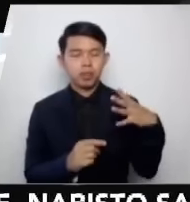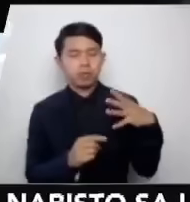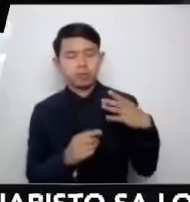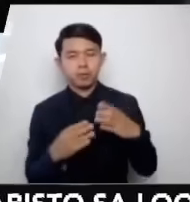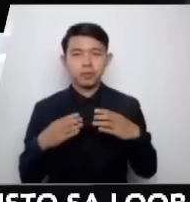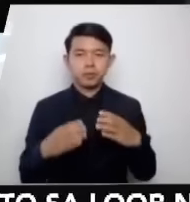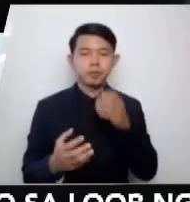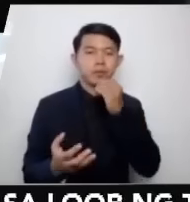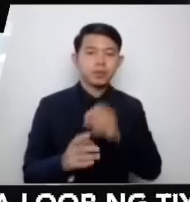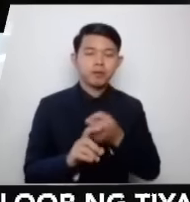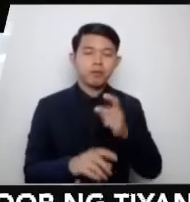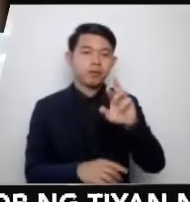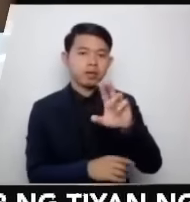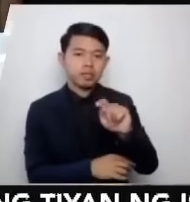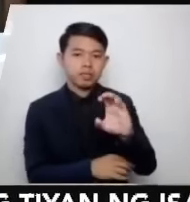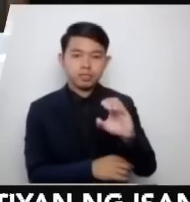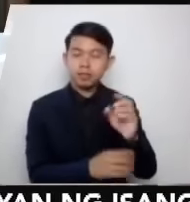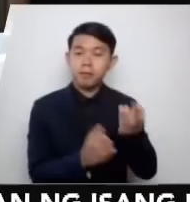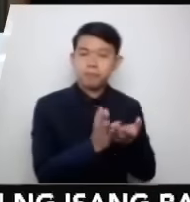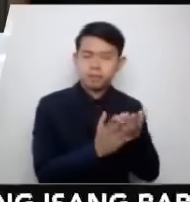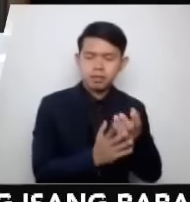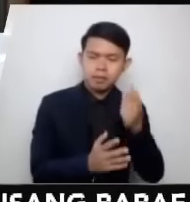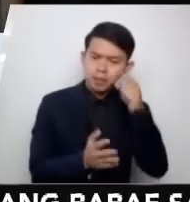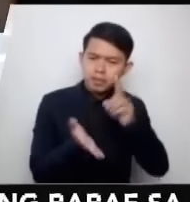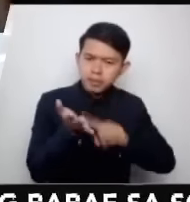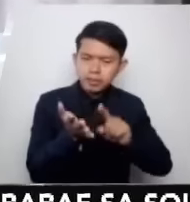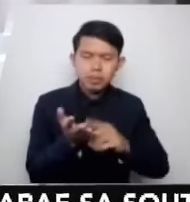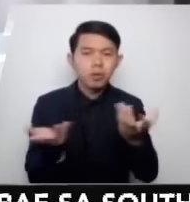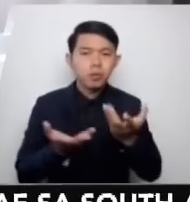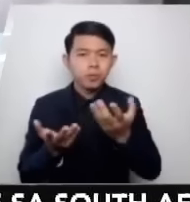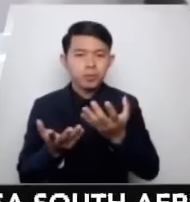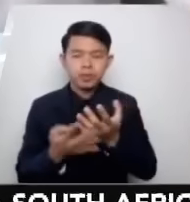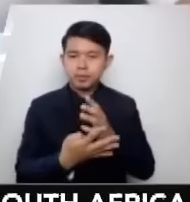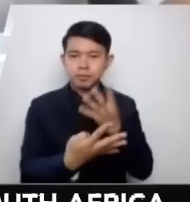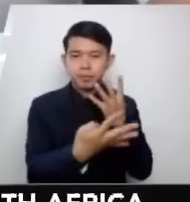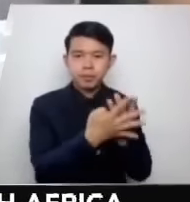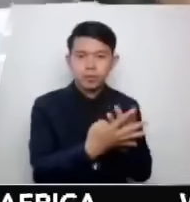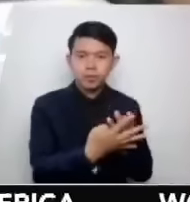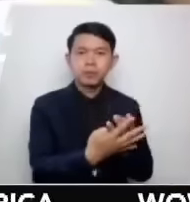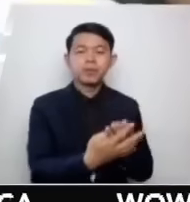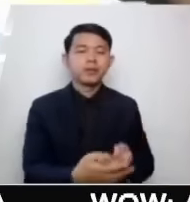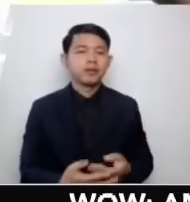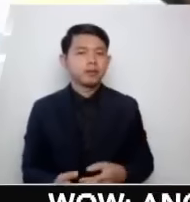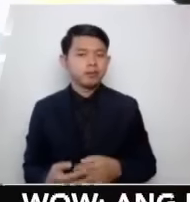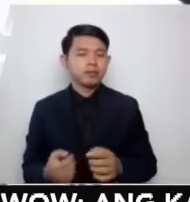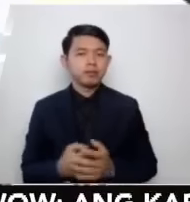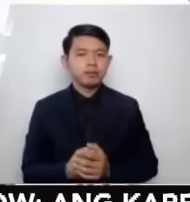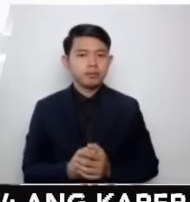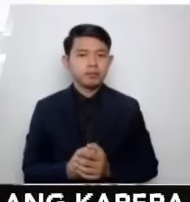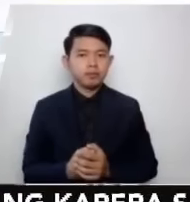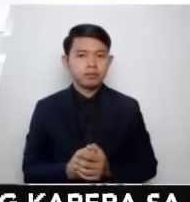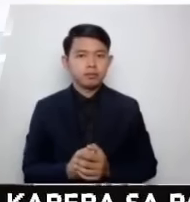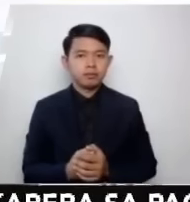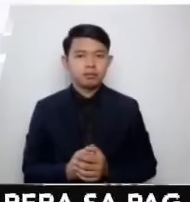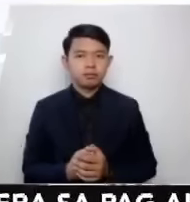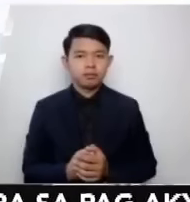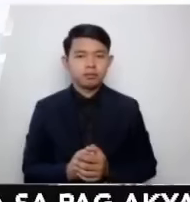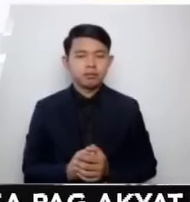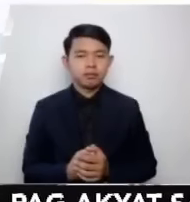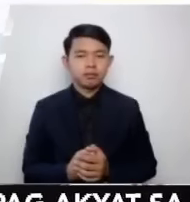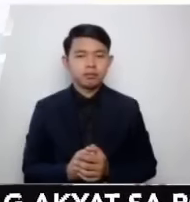Court para tukuyin kung saan sila i-detain. Isa sa mga akusado ay ang presidente ng Zunyuan Technology na Pogos sa